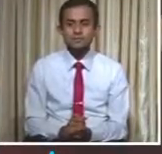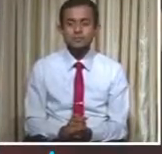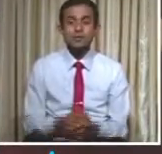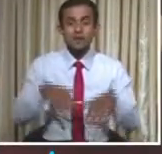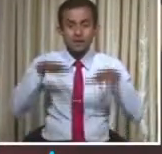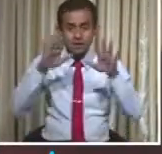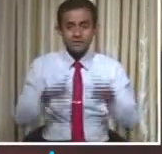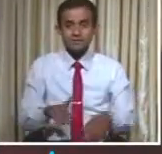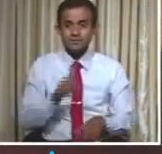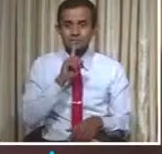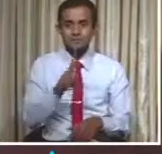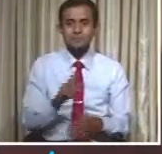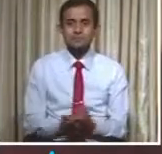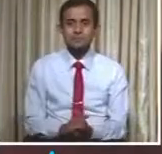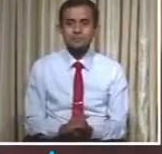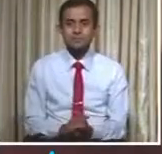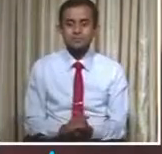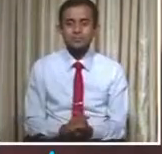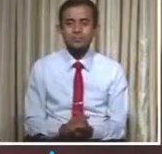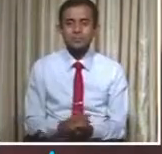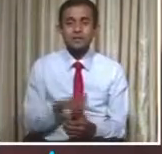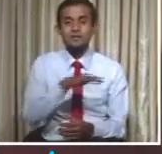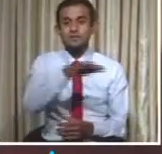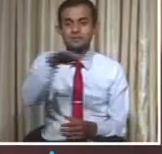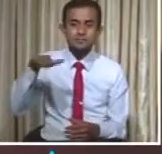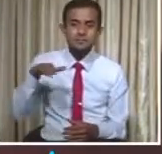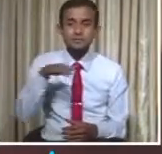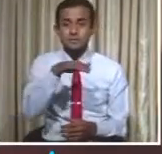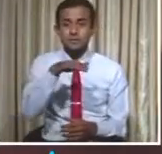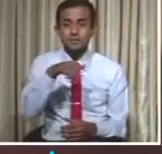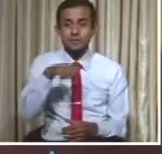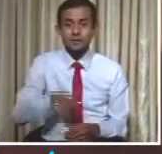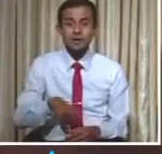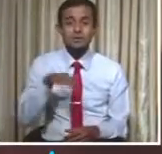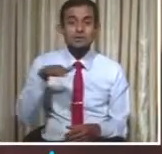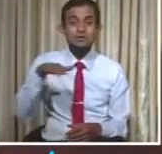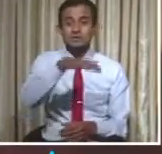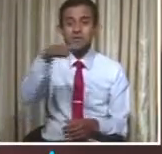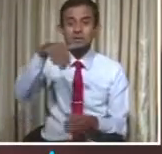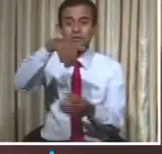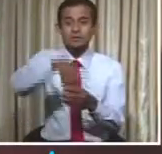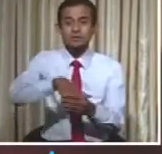කියනවා අද සමාජය අද සමාජය තුළ